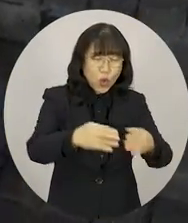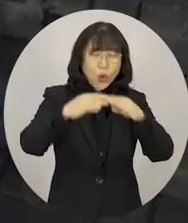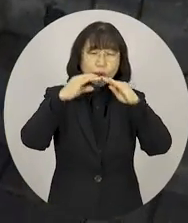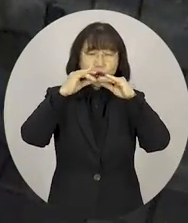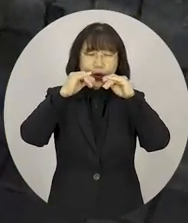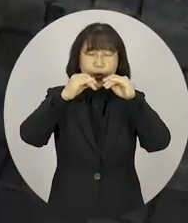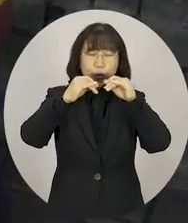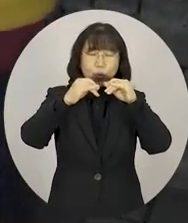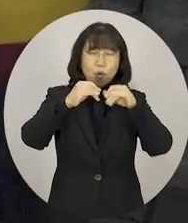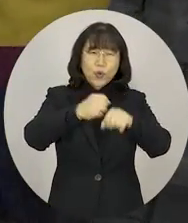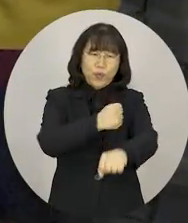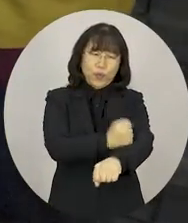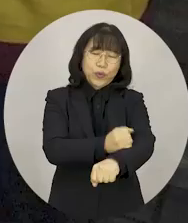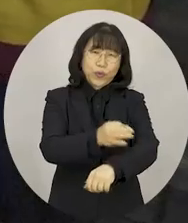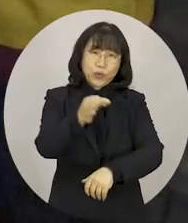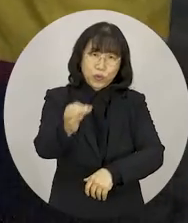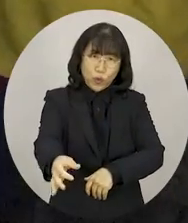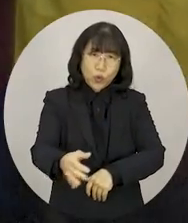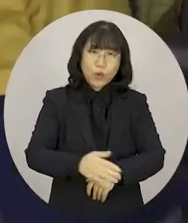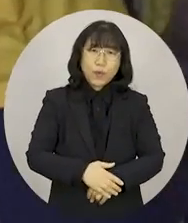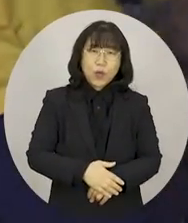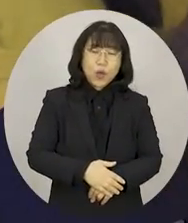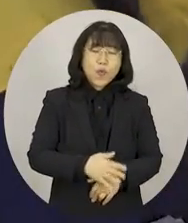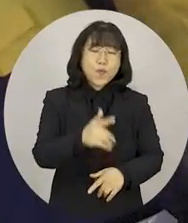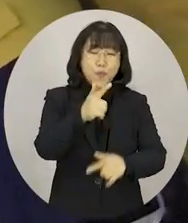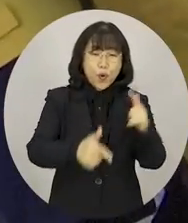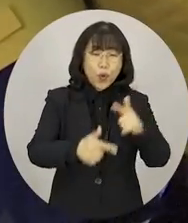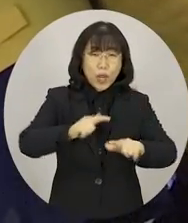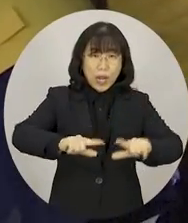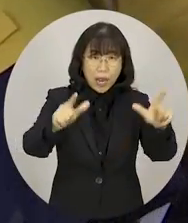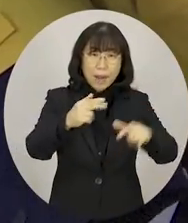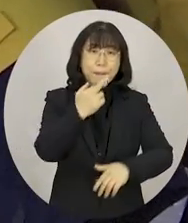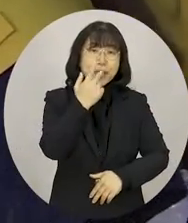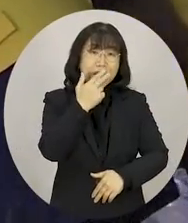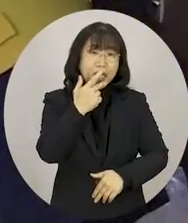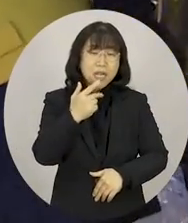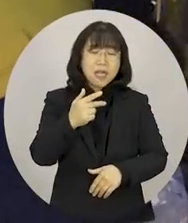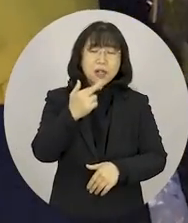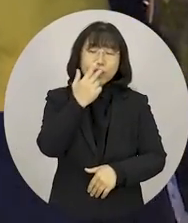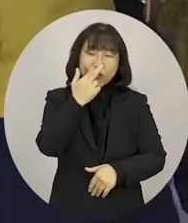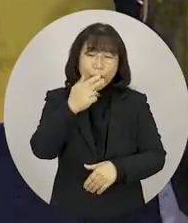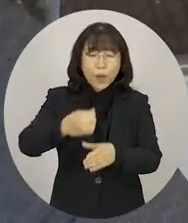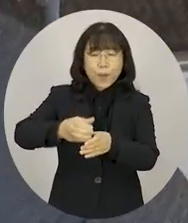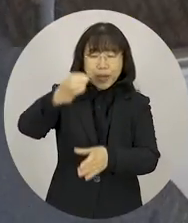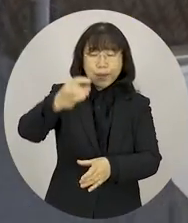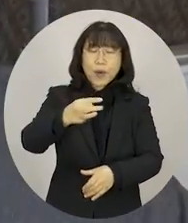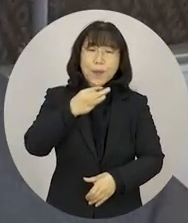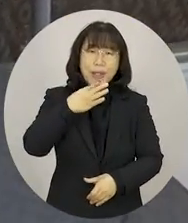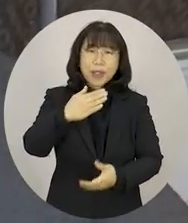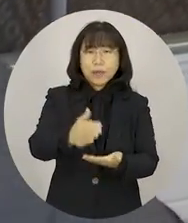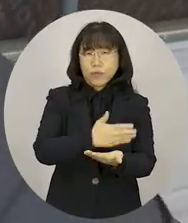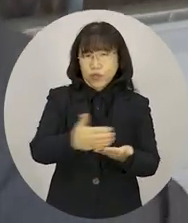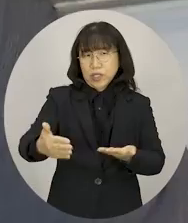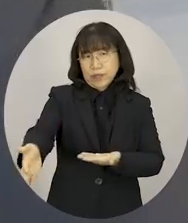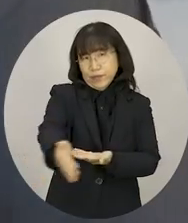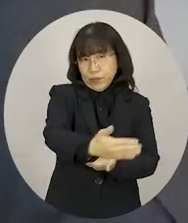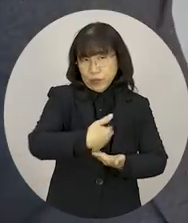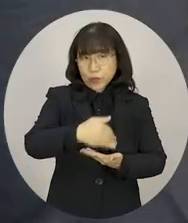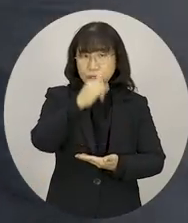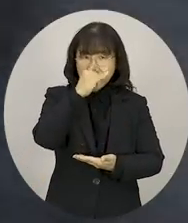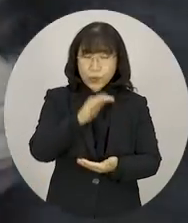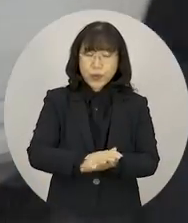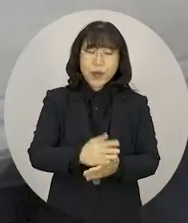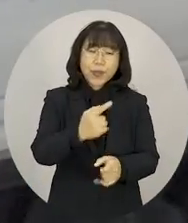인센티브로 제공하며 매주 목요일은 비닐과 투명 페트병만을 분리수거합니다. 강서구는 올